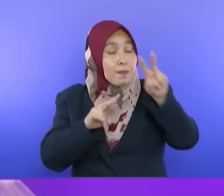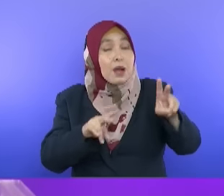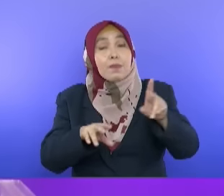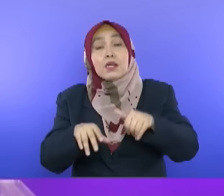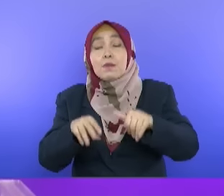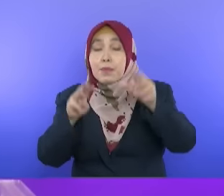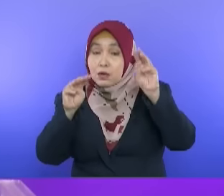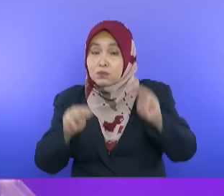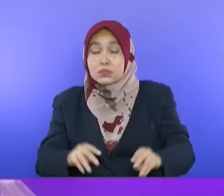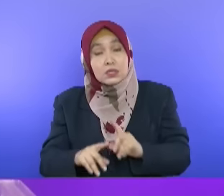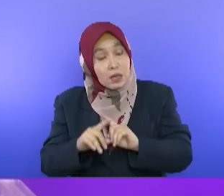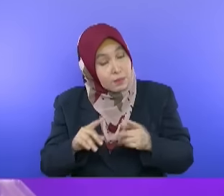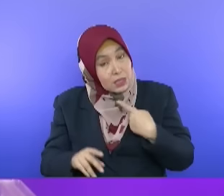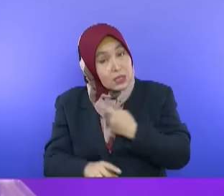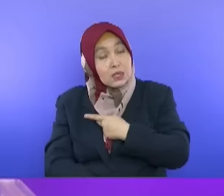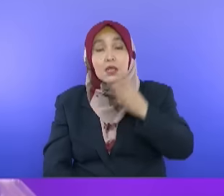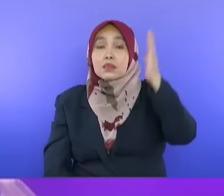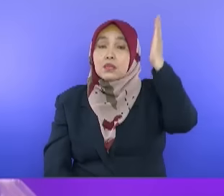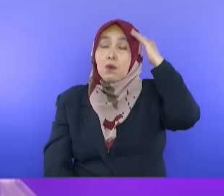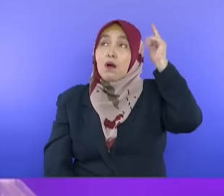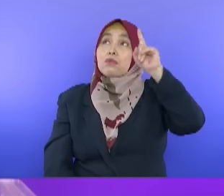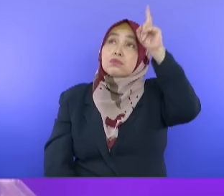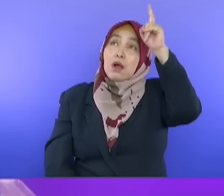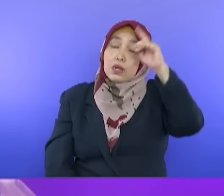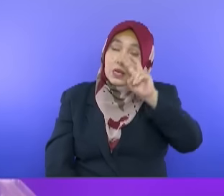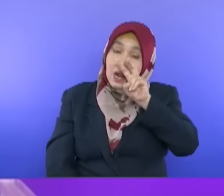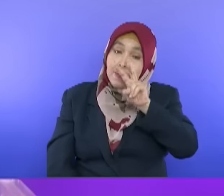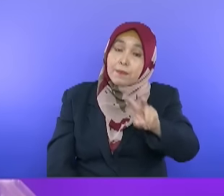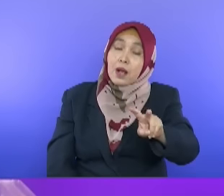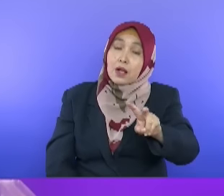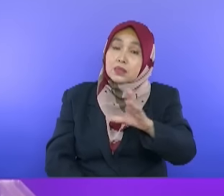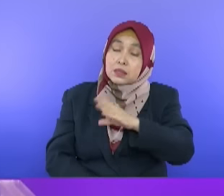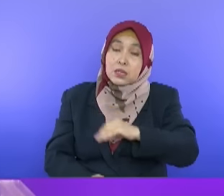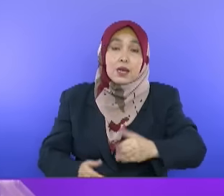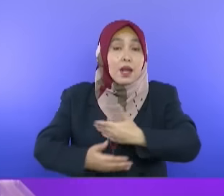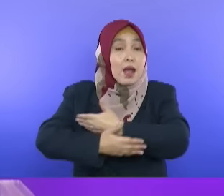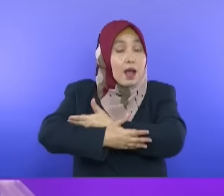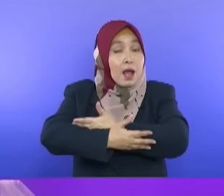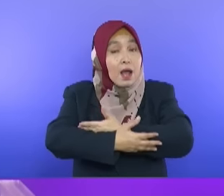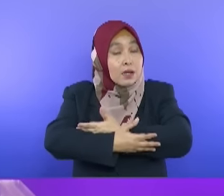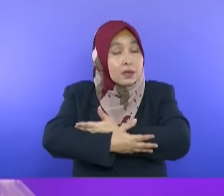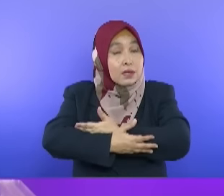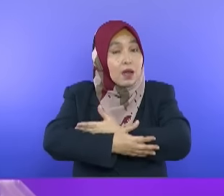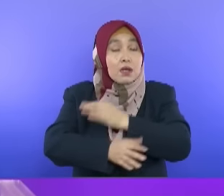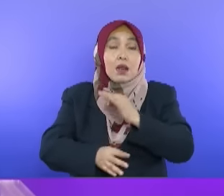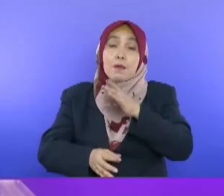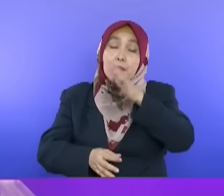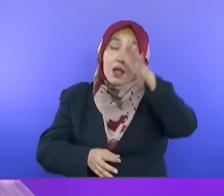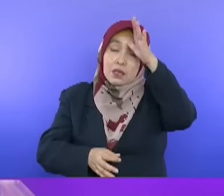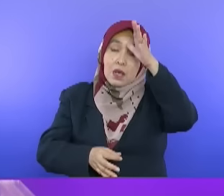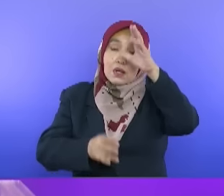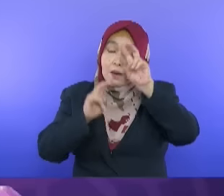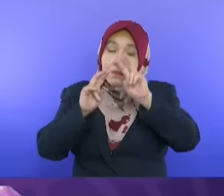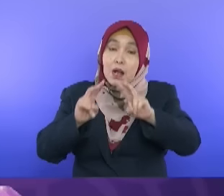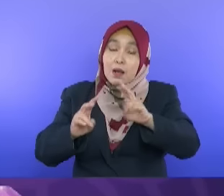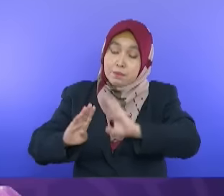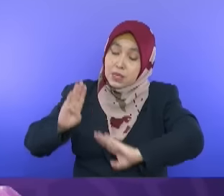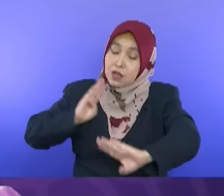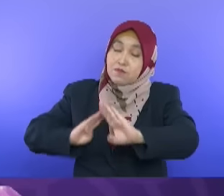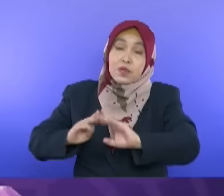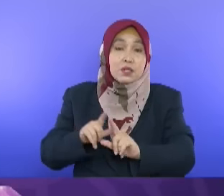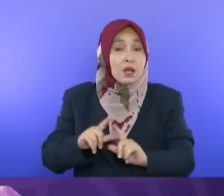tapi kita tahu bahwa Allah nampak dan bila anak kalau Emak ayah dia